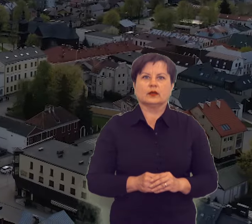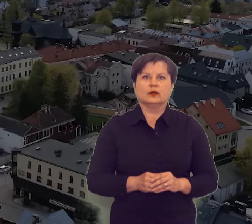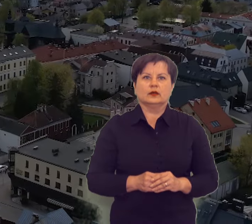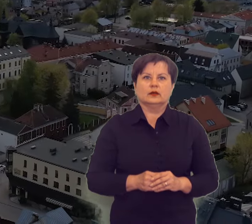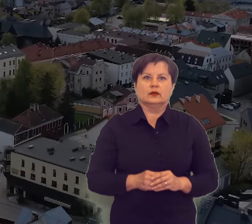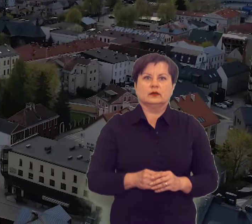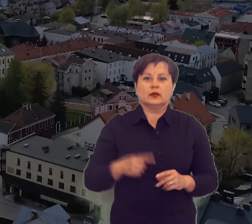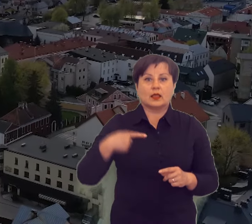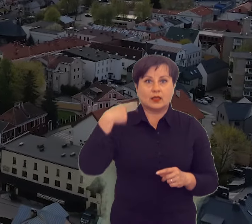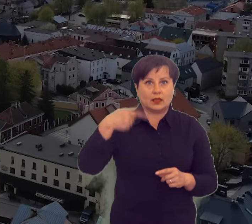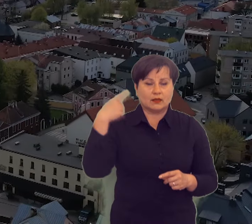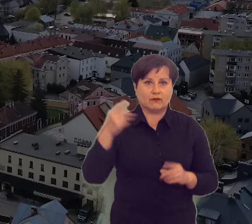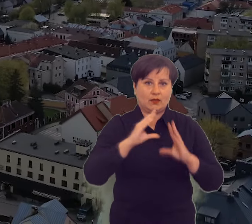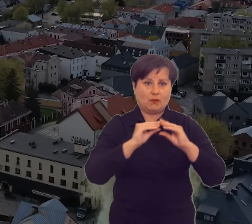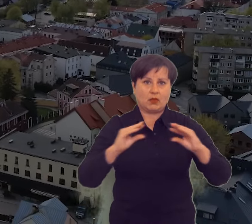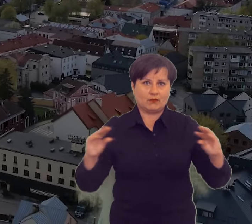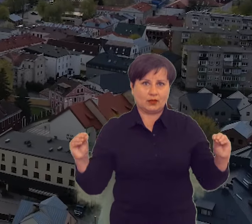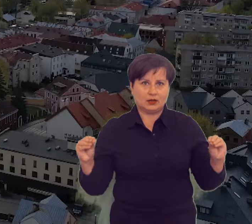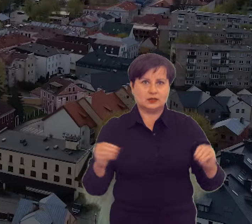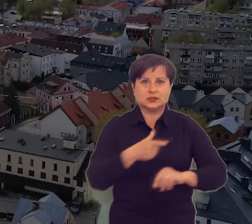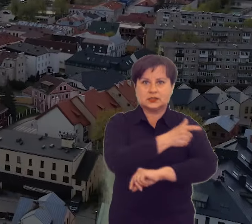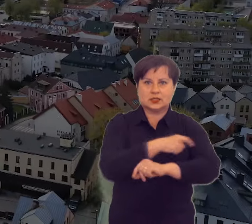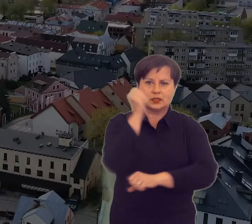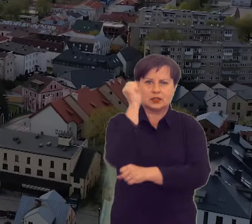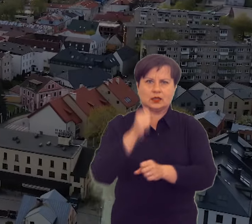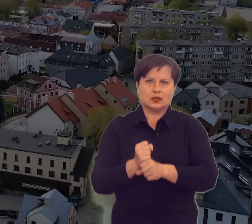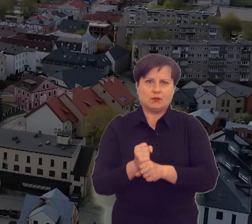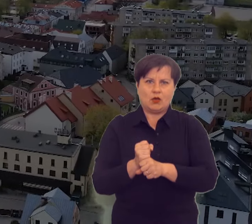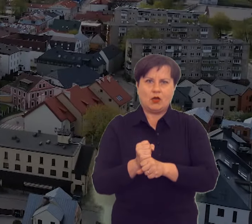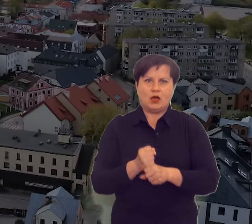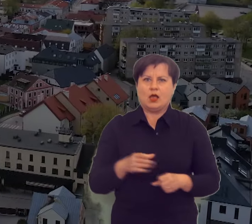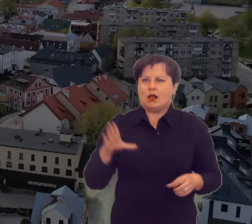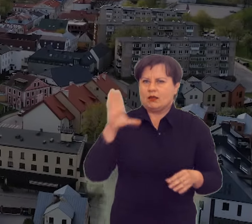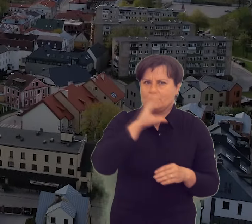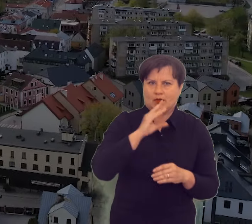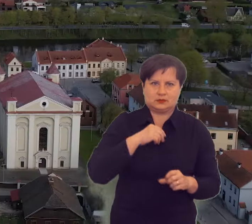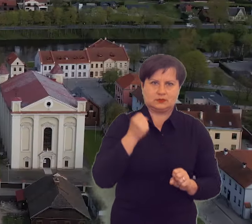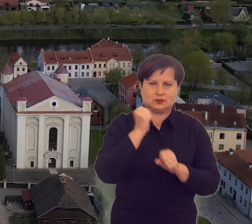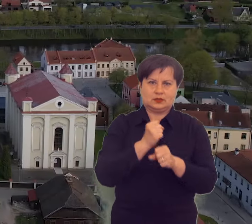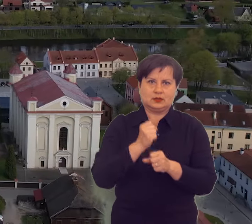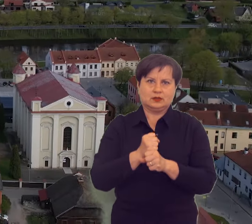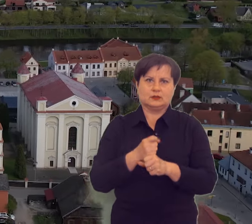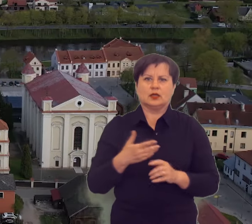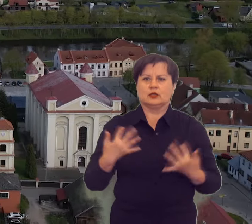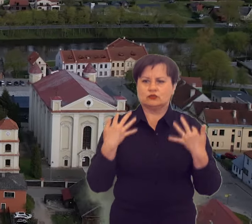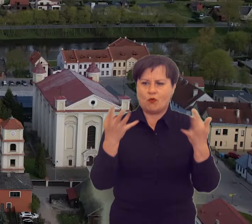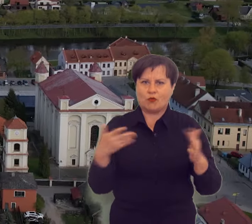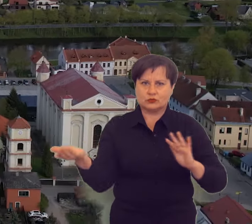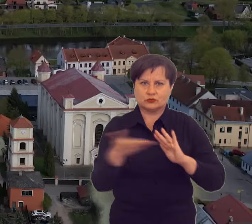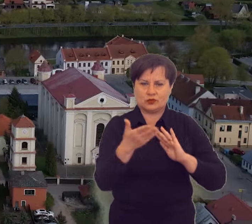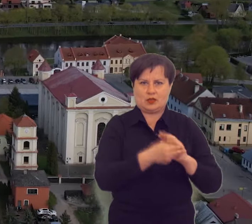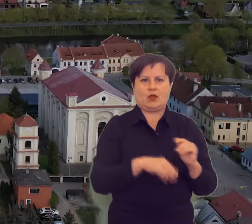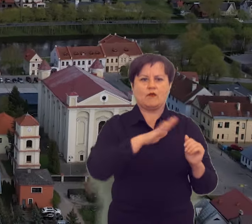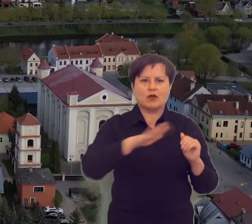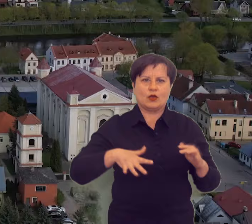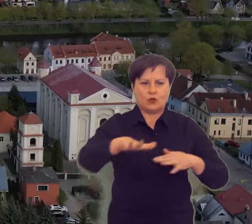Kaip ir kiekvieną pavasarį, seniūnijų darbuotojai vos spėja suktis. Šienaujama žolė, tvarkomos vaikų žaidimo